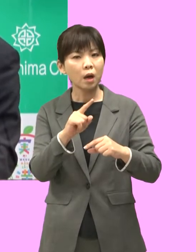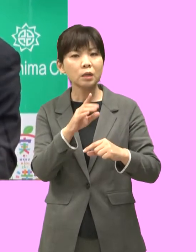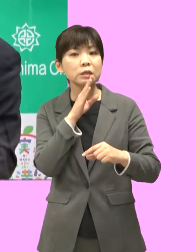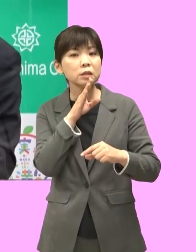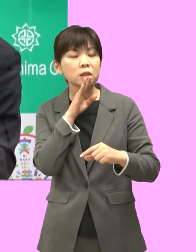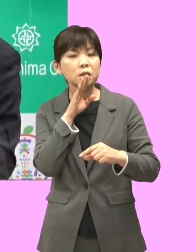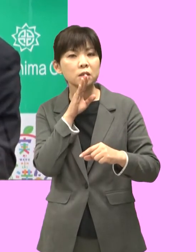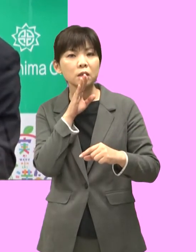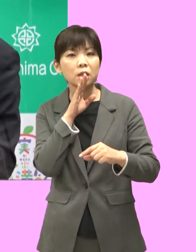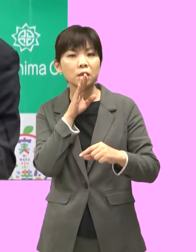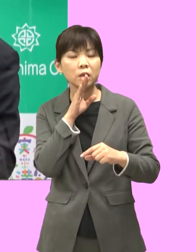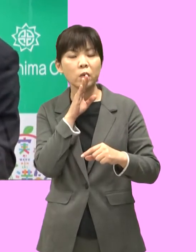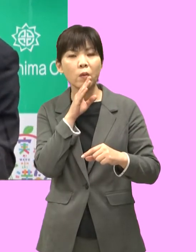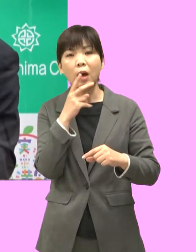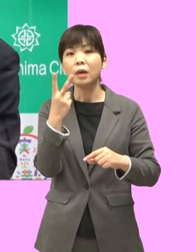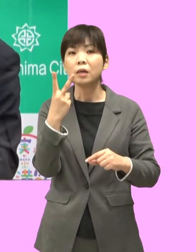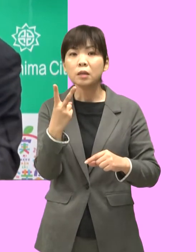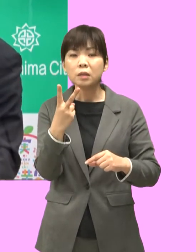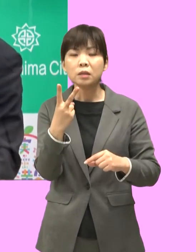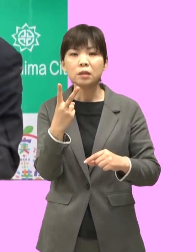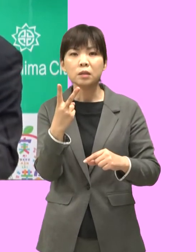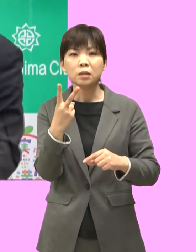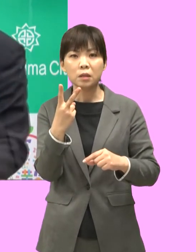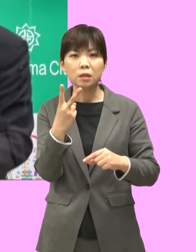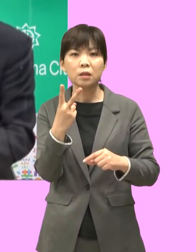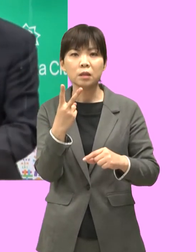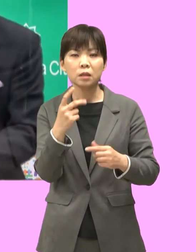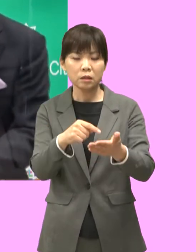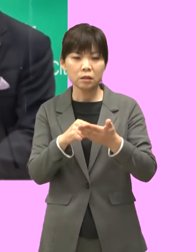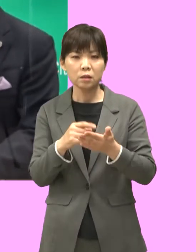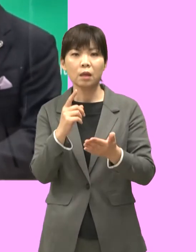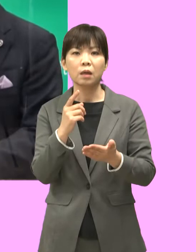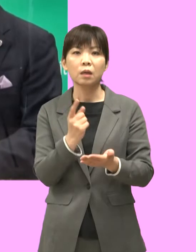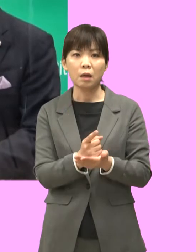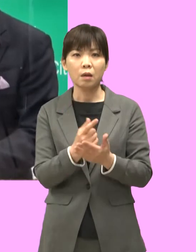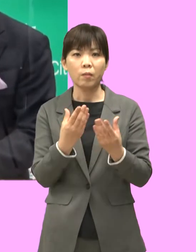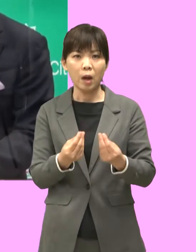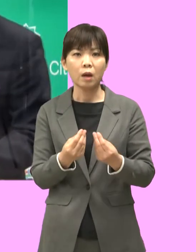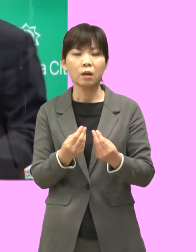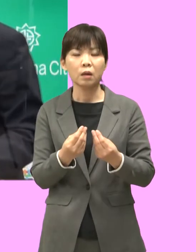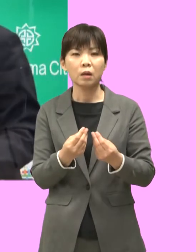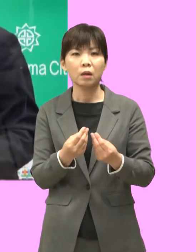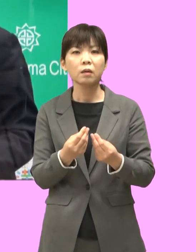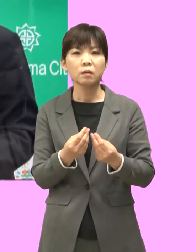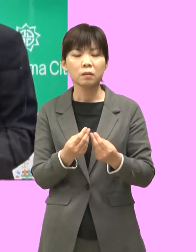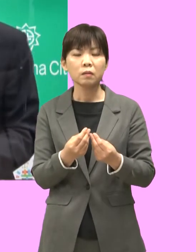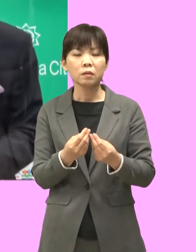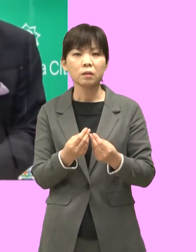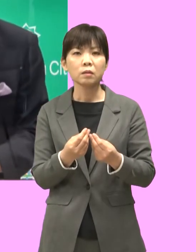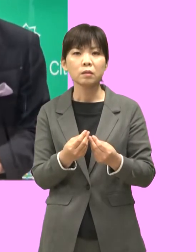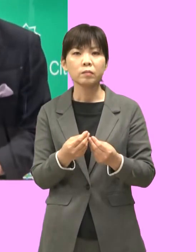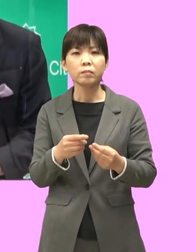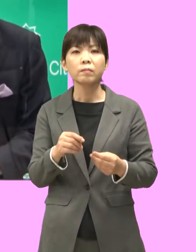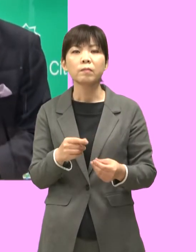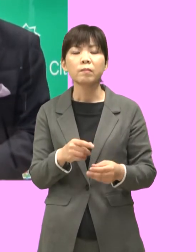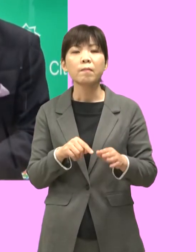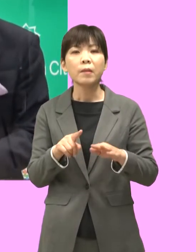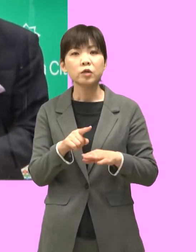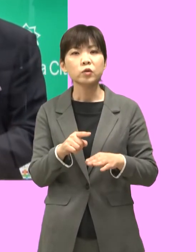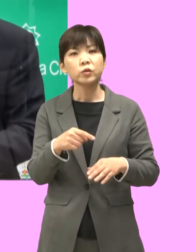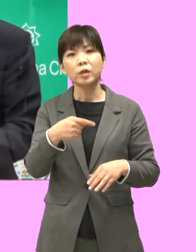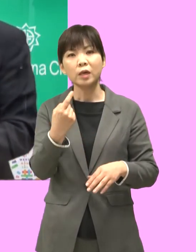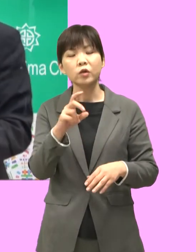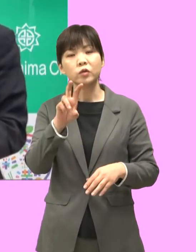2件しか実績がなくて、昨年度はゼロだったんですね。その点ではまずこれ120万、前年同額ですかね、は